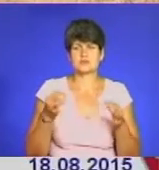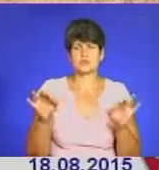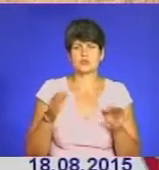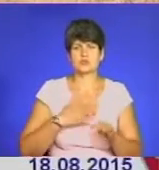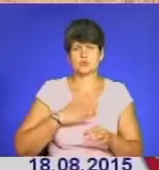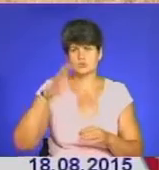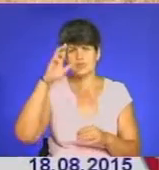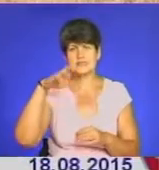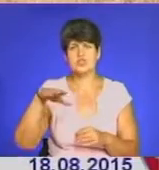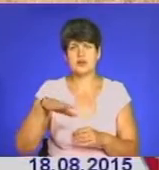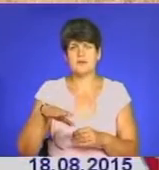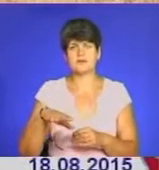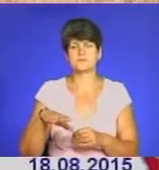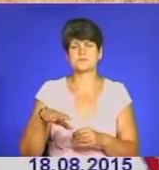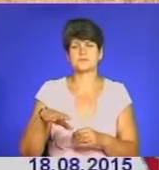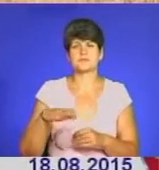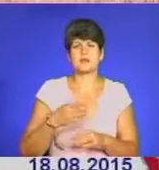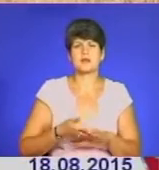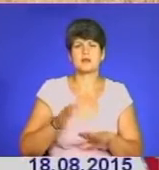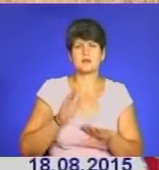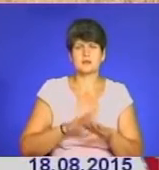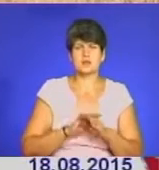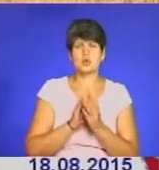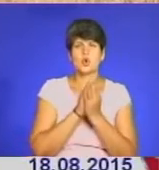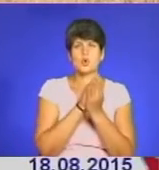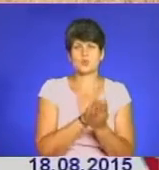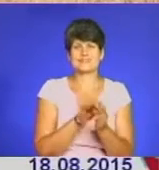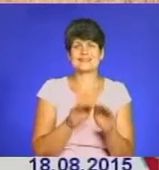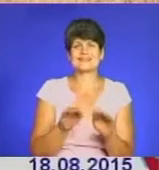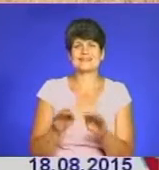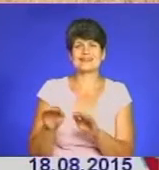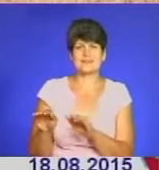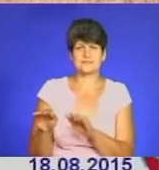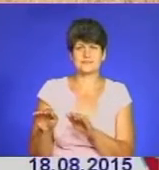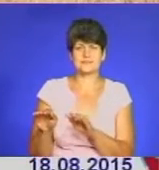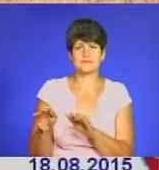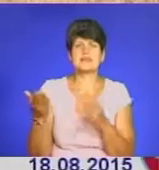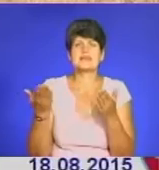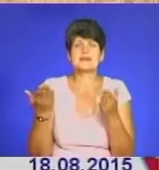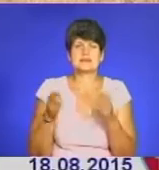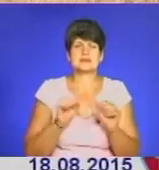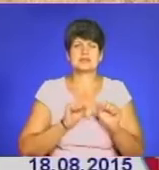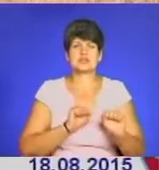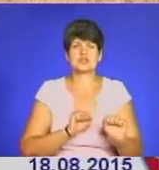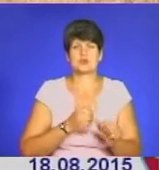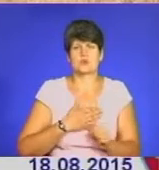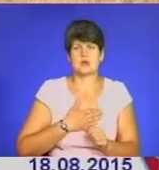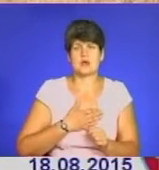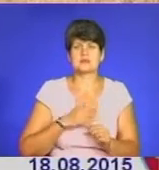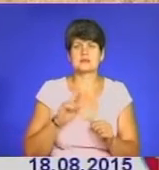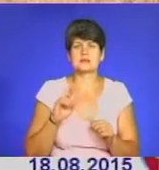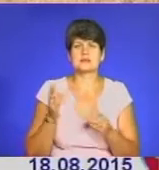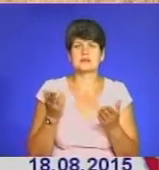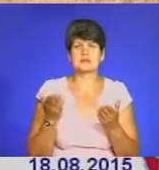нашої держави. Тяжко охоронити дітей, які захищають нас,